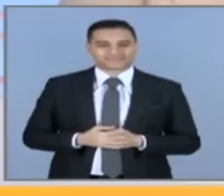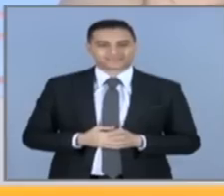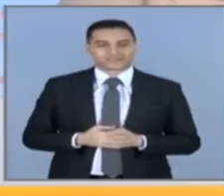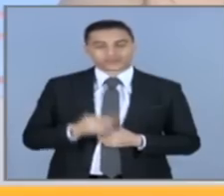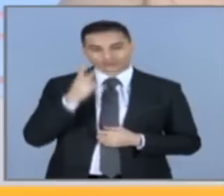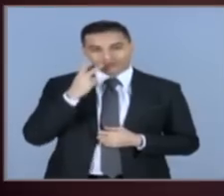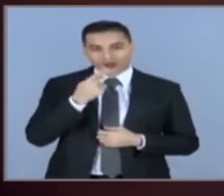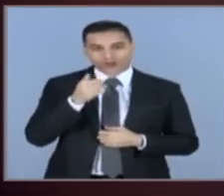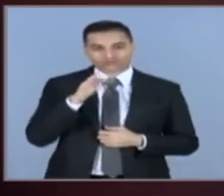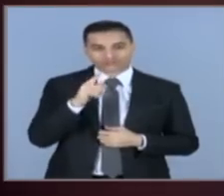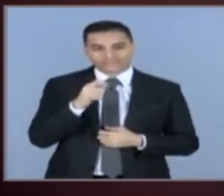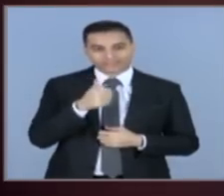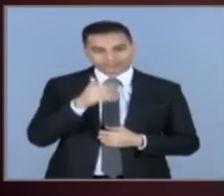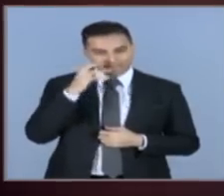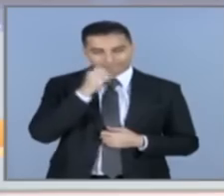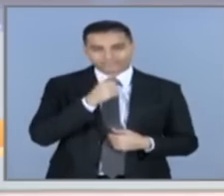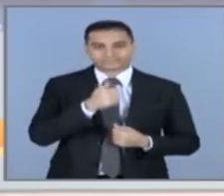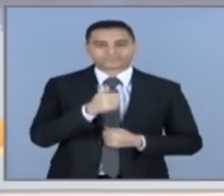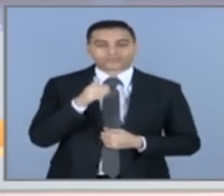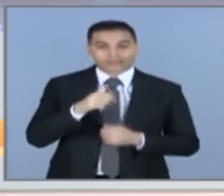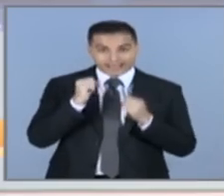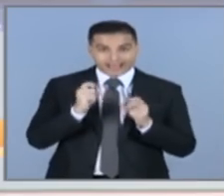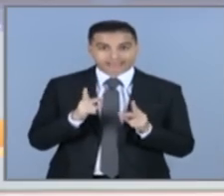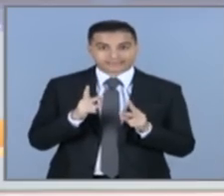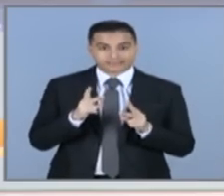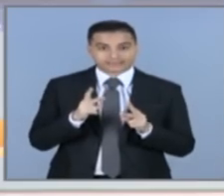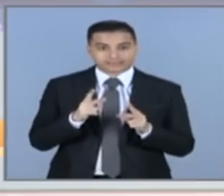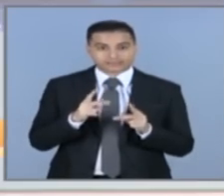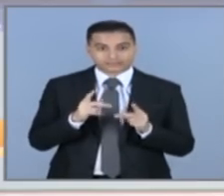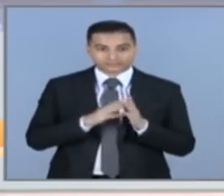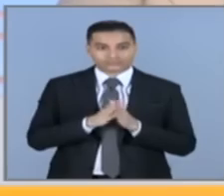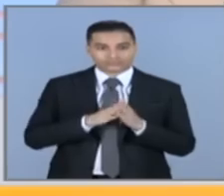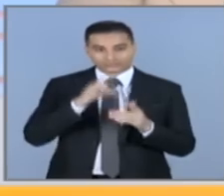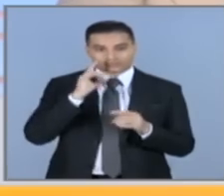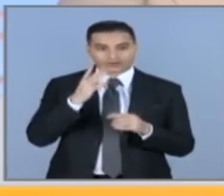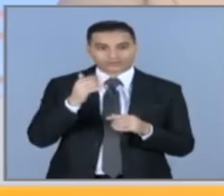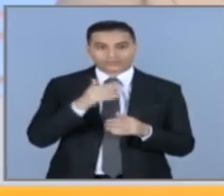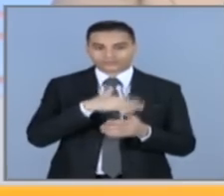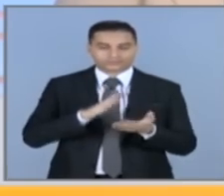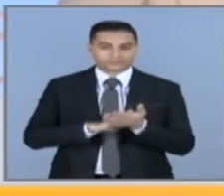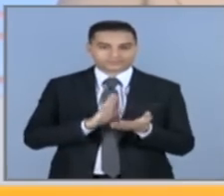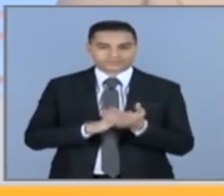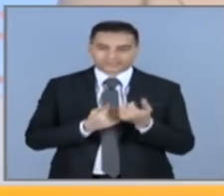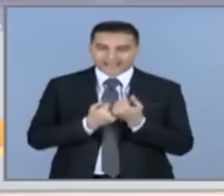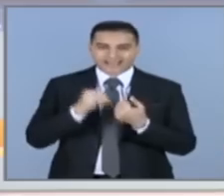نطمن على أشرف؟ تمام. جاهز يا يحيى؟ إن شاء الله. شد حيلك. حاضر. كلنا نحيي يحيى.